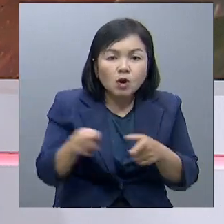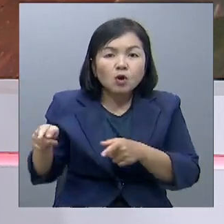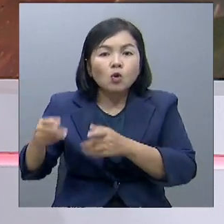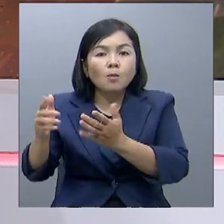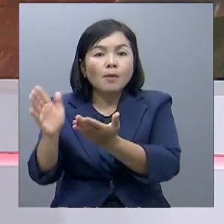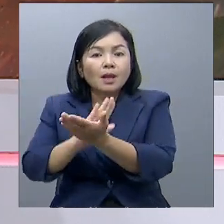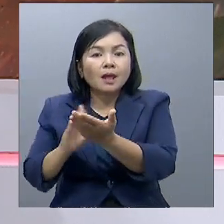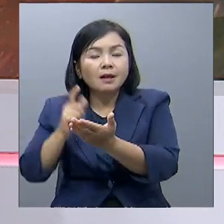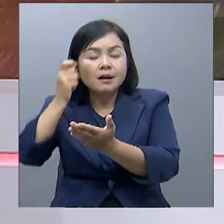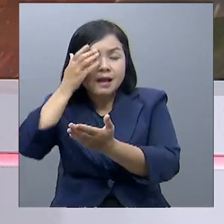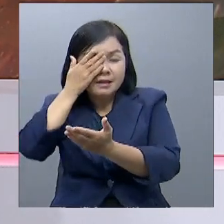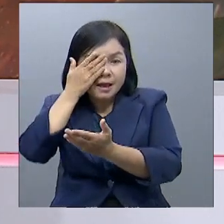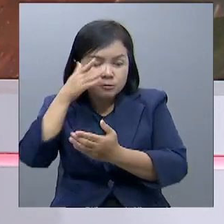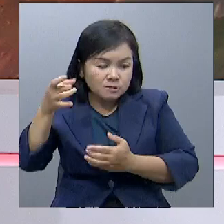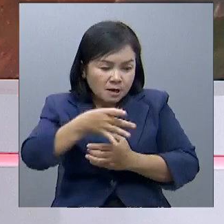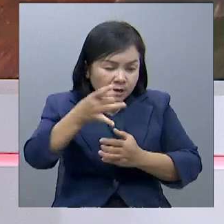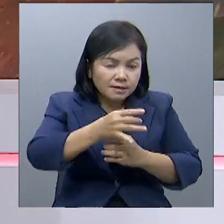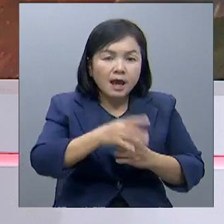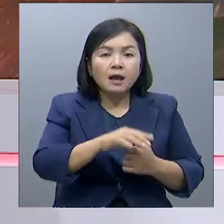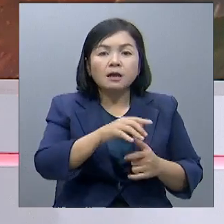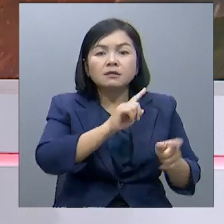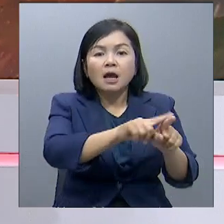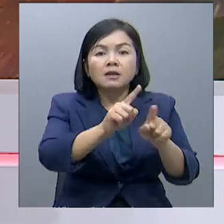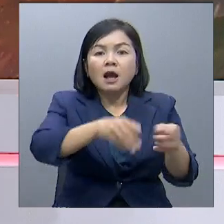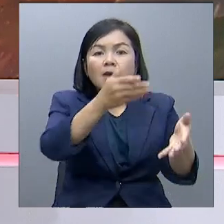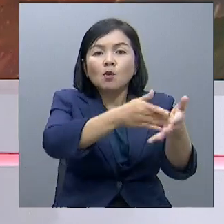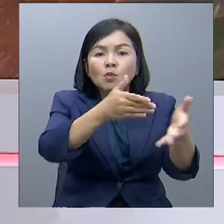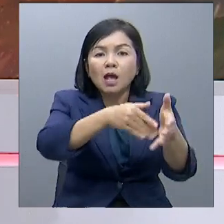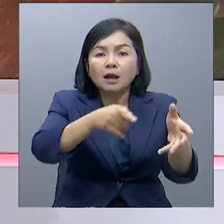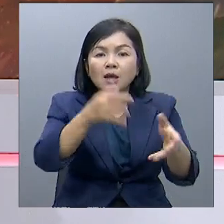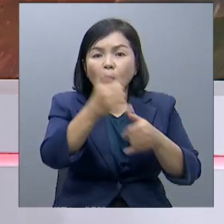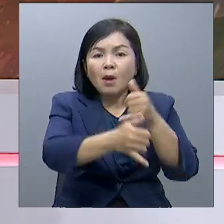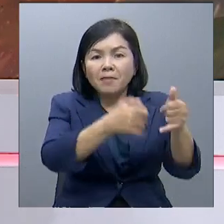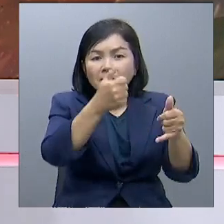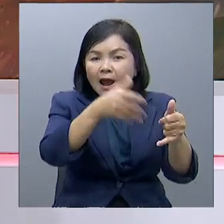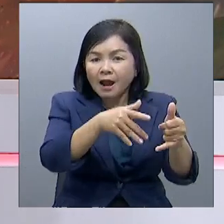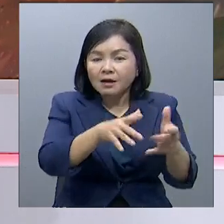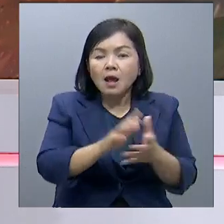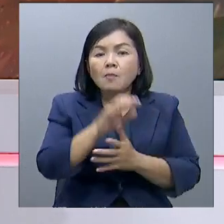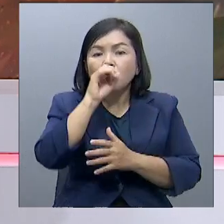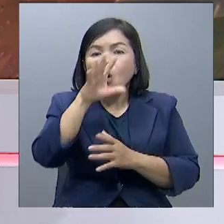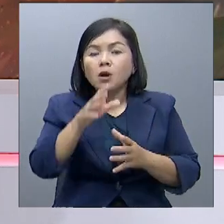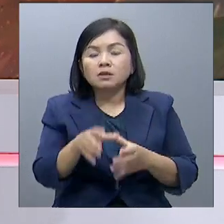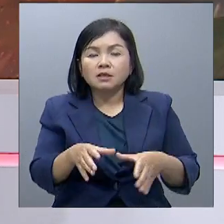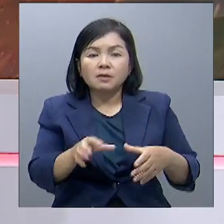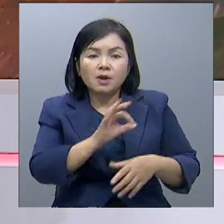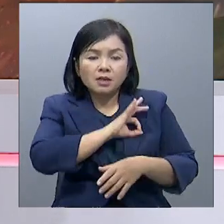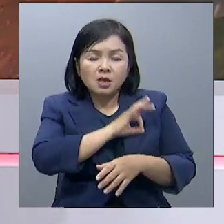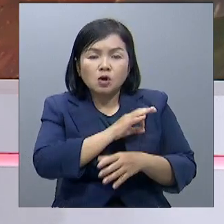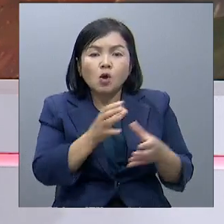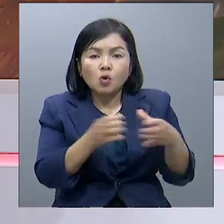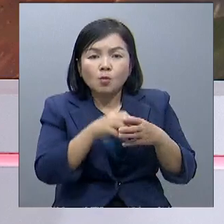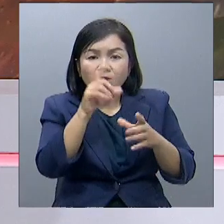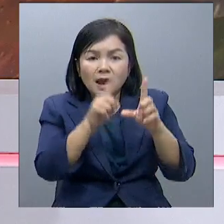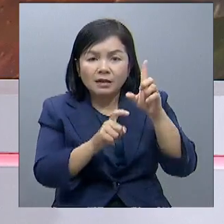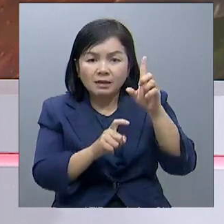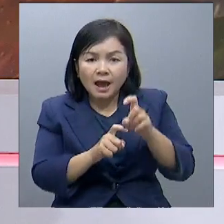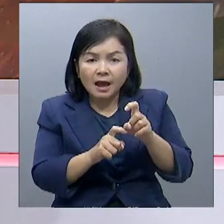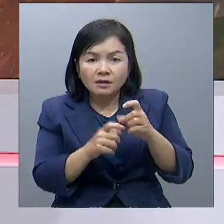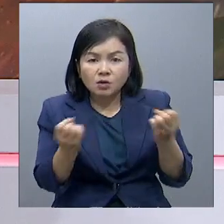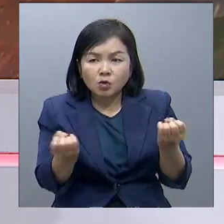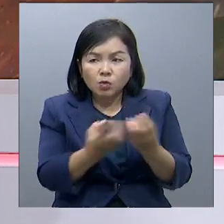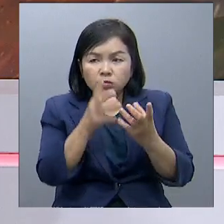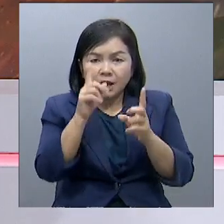อาวุธไปได้ 26คนขณะที่ที่ฮามาสและอิสลามิกจีฮัดอ้างว่าสมาชิกของกลุ่มเสียชีวิตจากการโจมตีในครั้งนี้